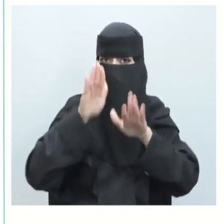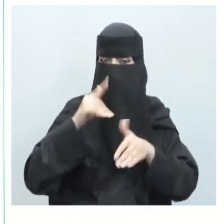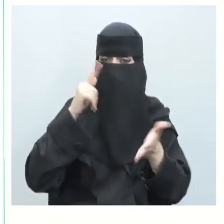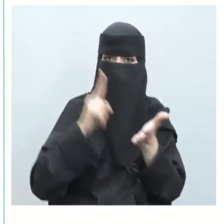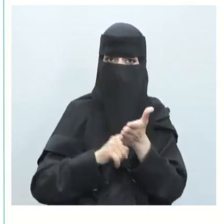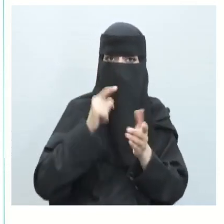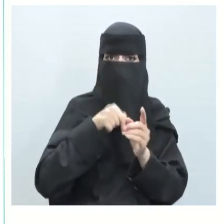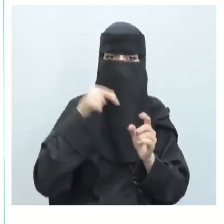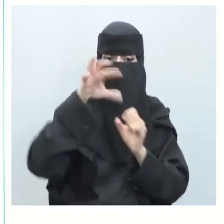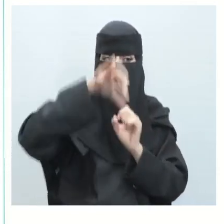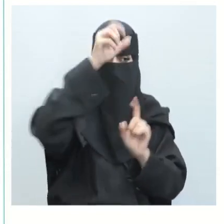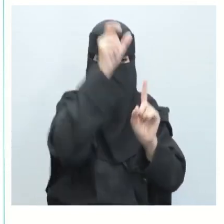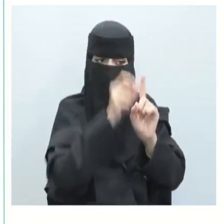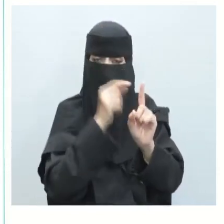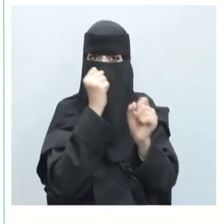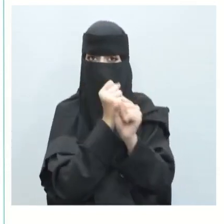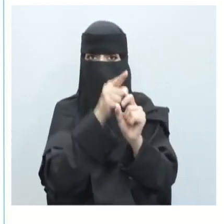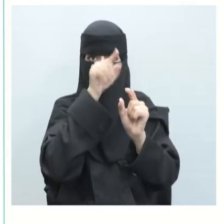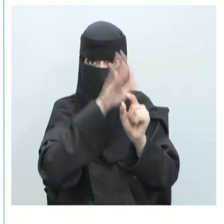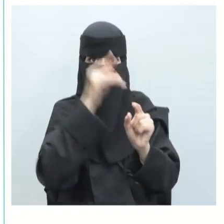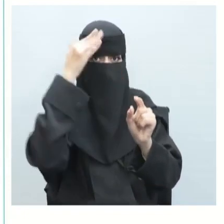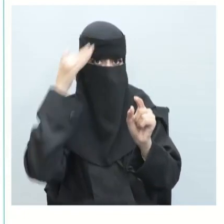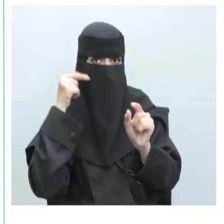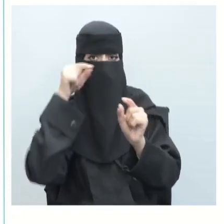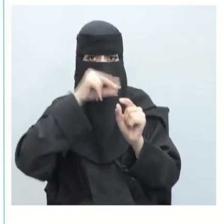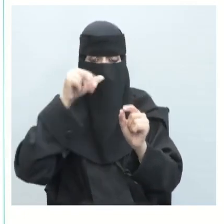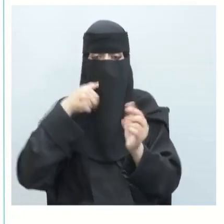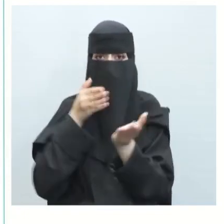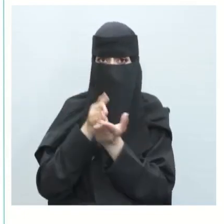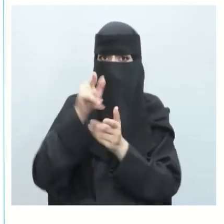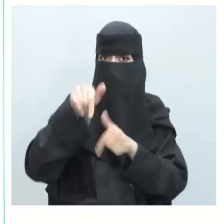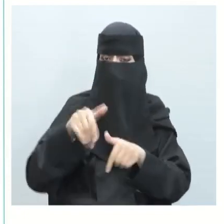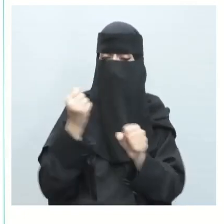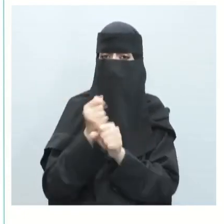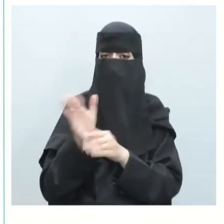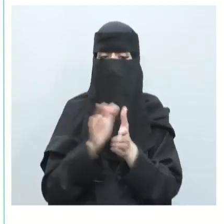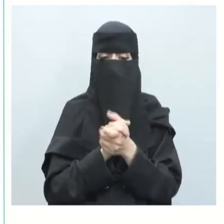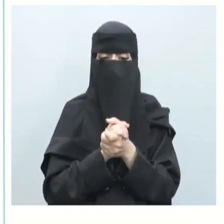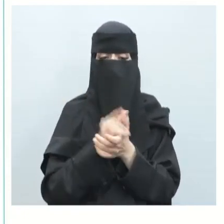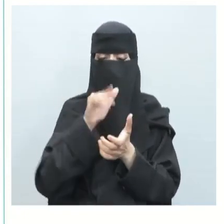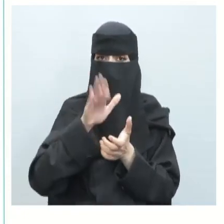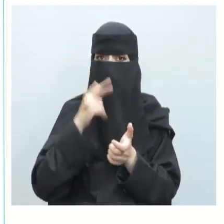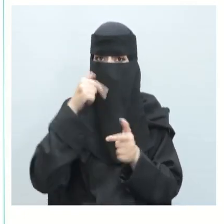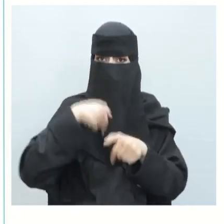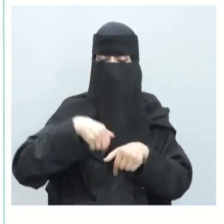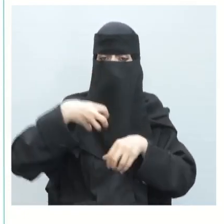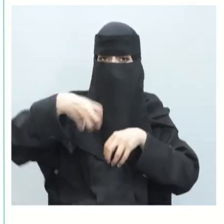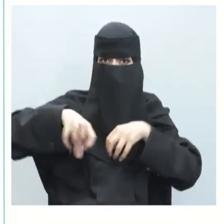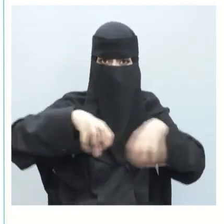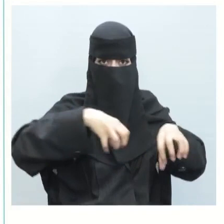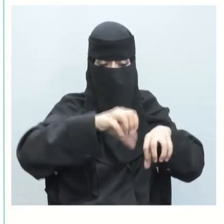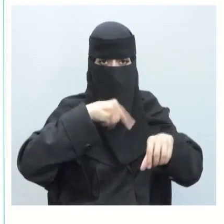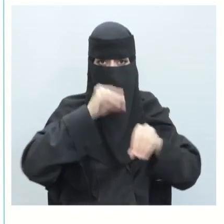يجب ان نعين الاشخاص الذين يتمتعون بالخبره في نفس المجال الذي لديهم خبره فيه ذكرنا ان الاقسام